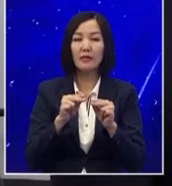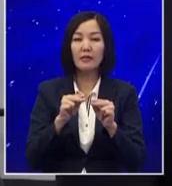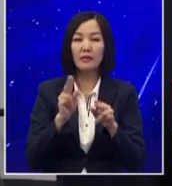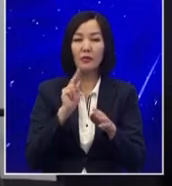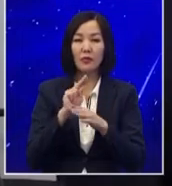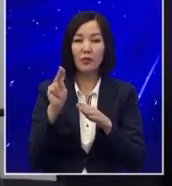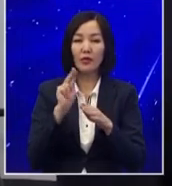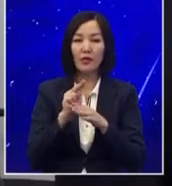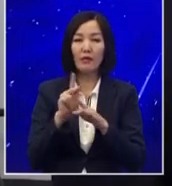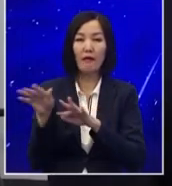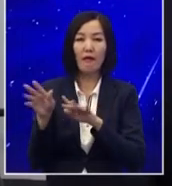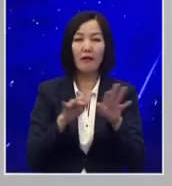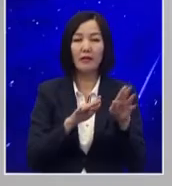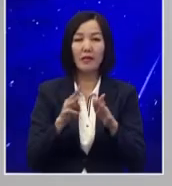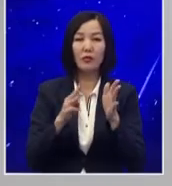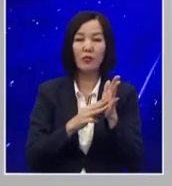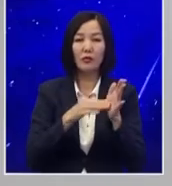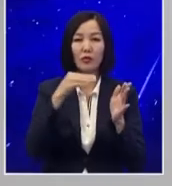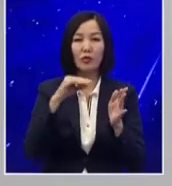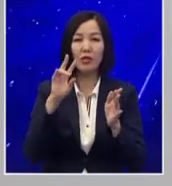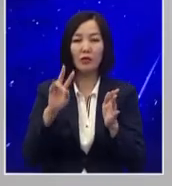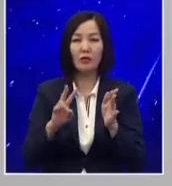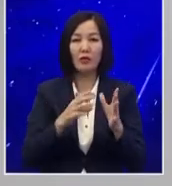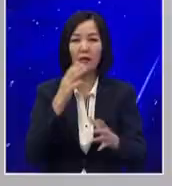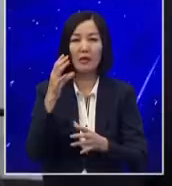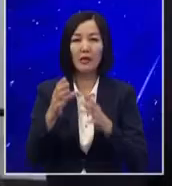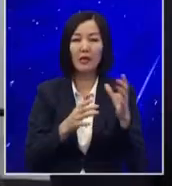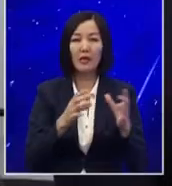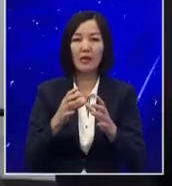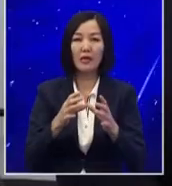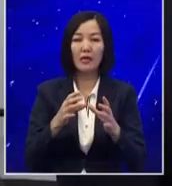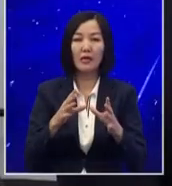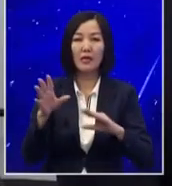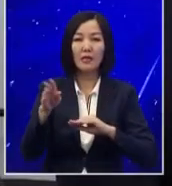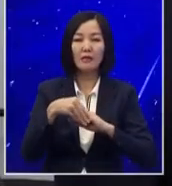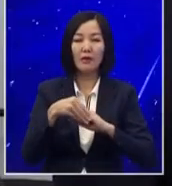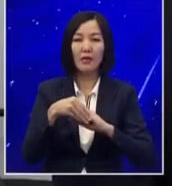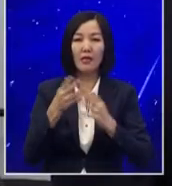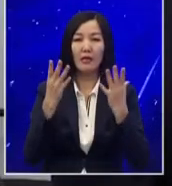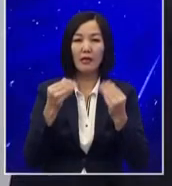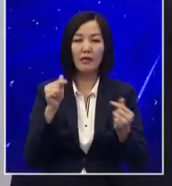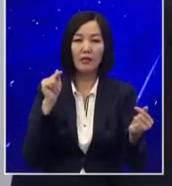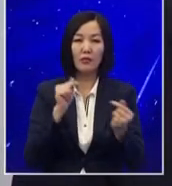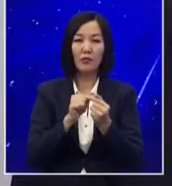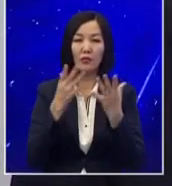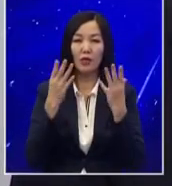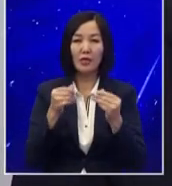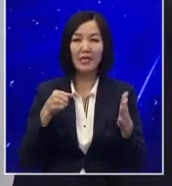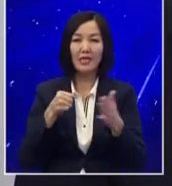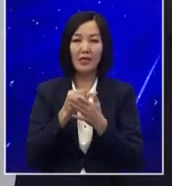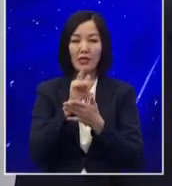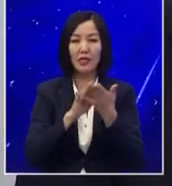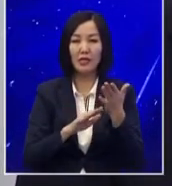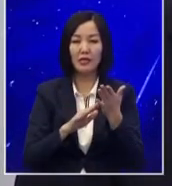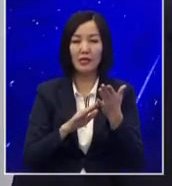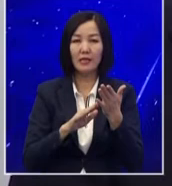Акция 9 желтоқсан халықаралық сыбайлас жемқорлыққа қарсы күрес күніне дейін созылады. Бұл ерікті акция